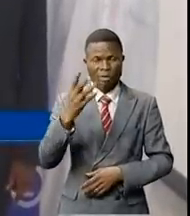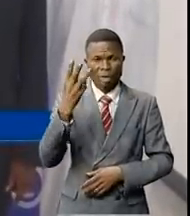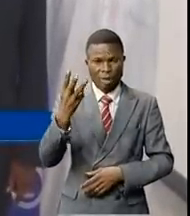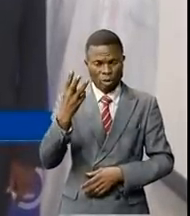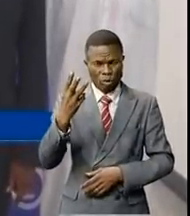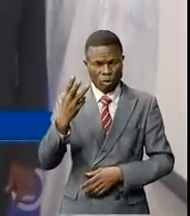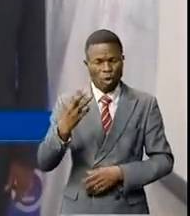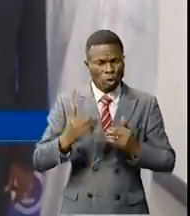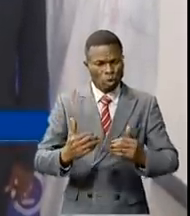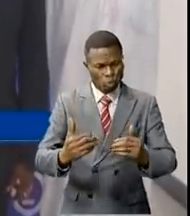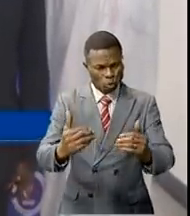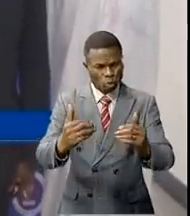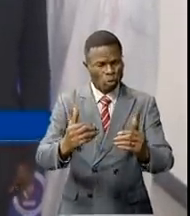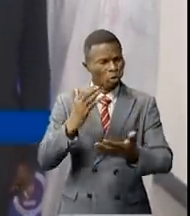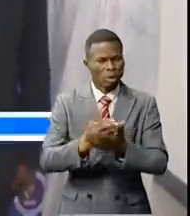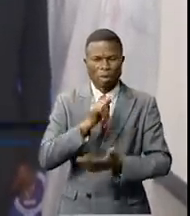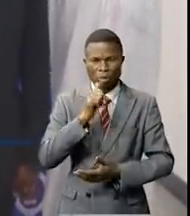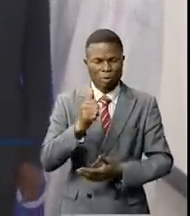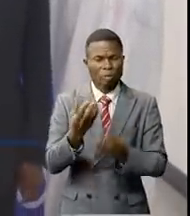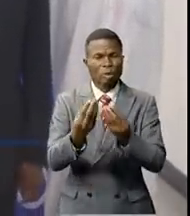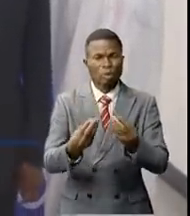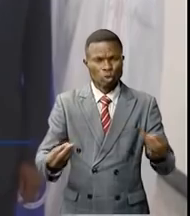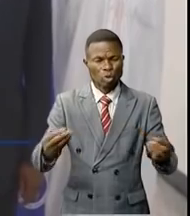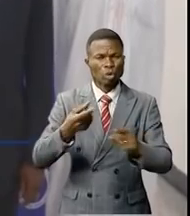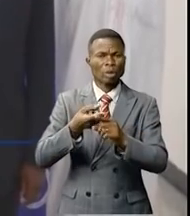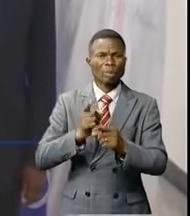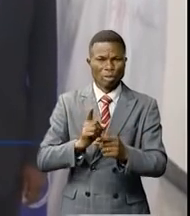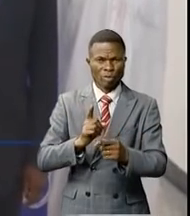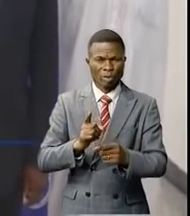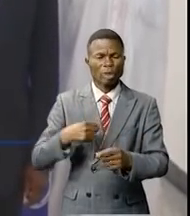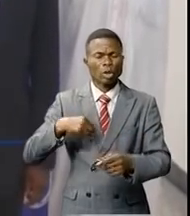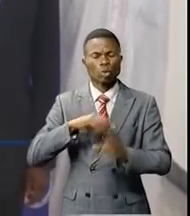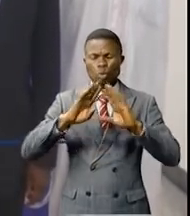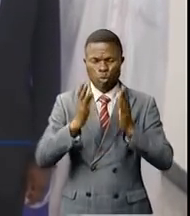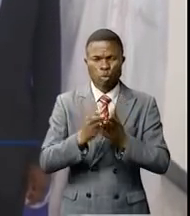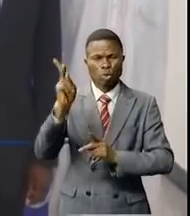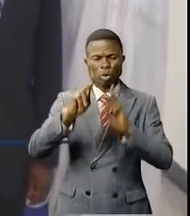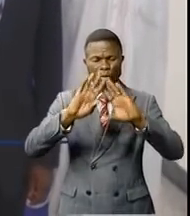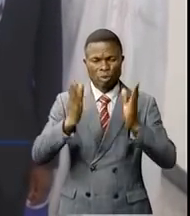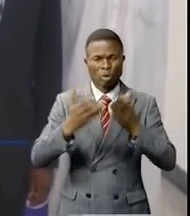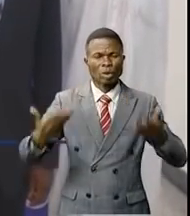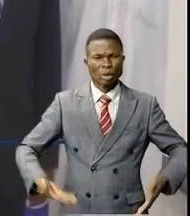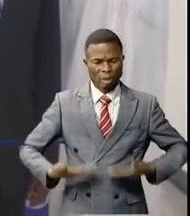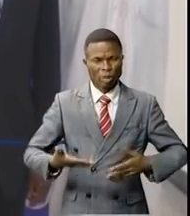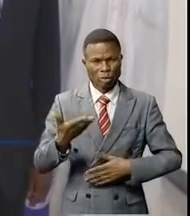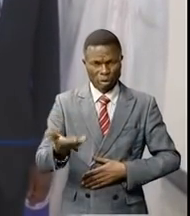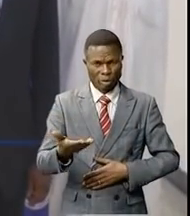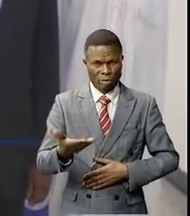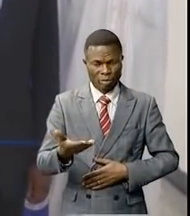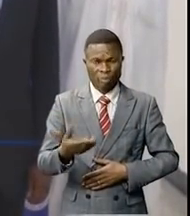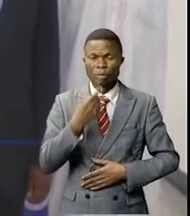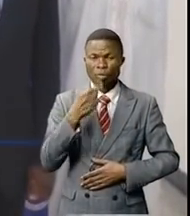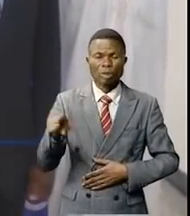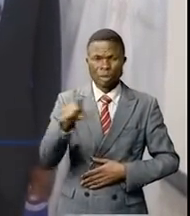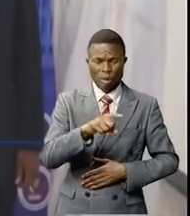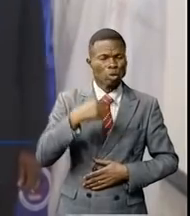continuation du résultat nous le sommes fiers des dernières séances quand je les dis à